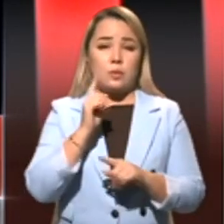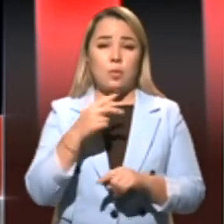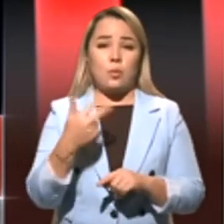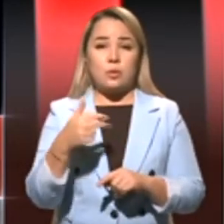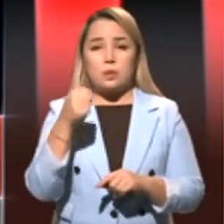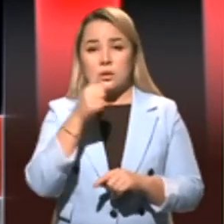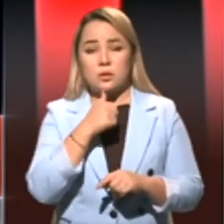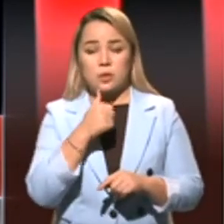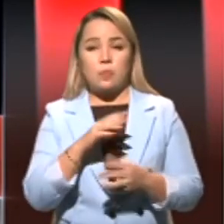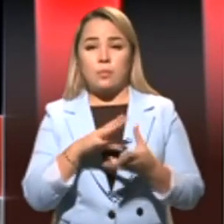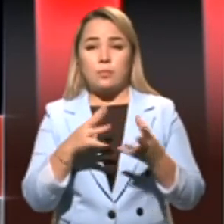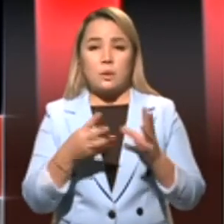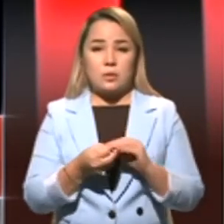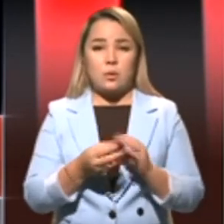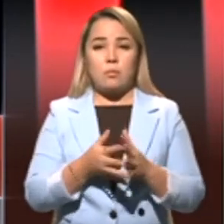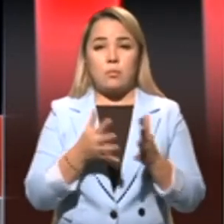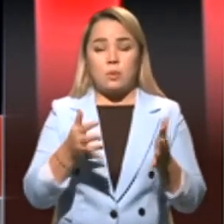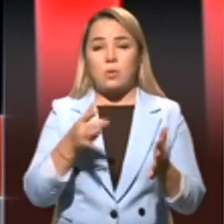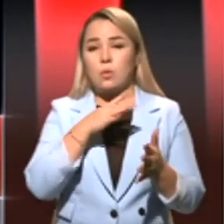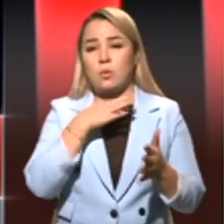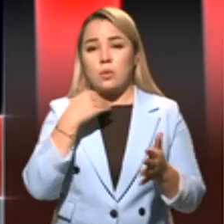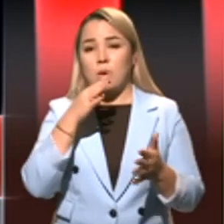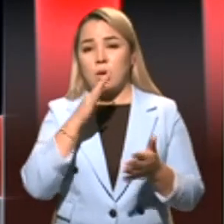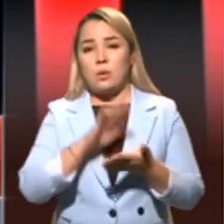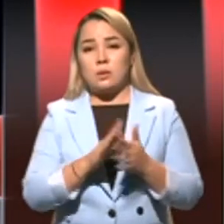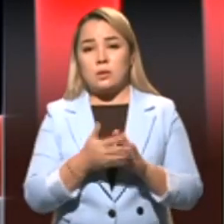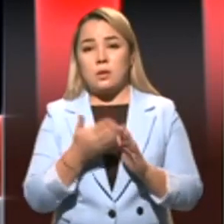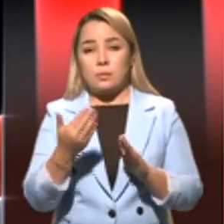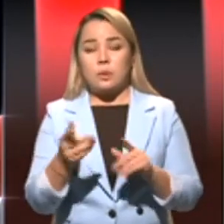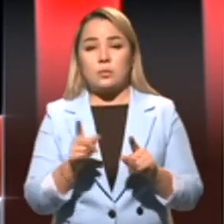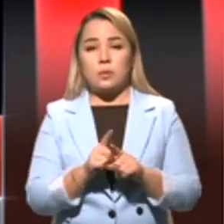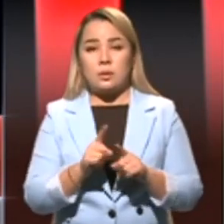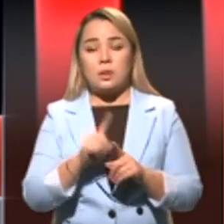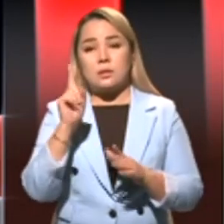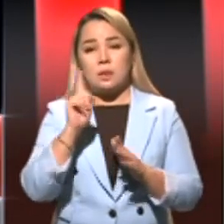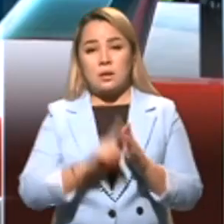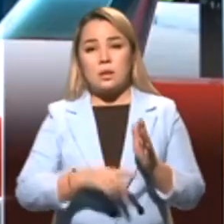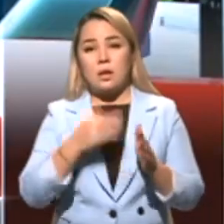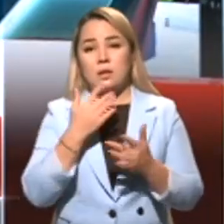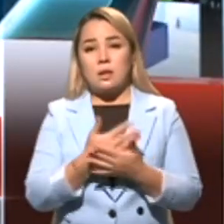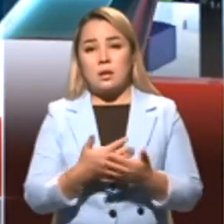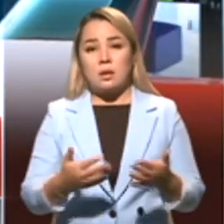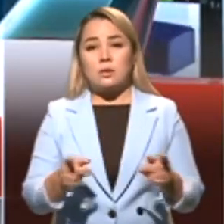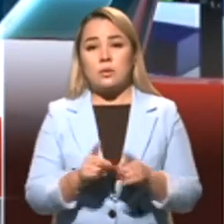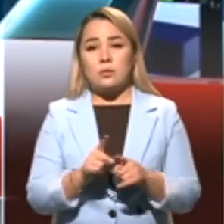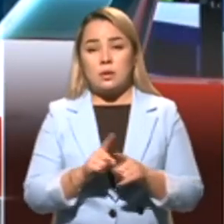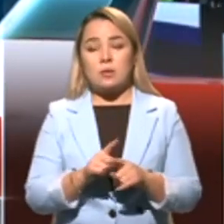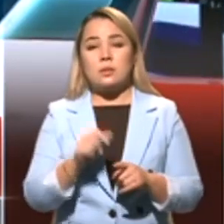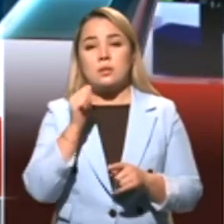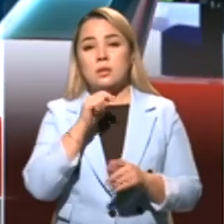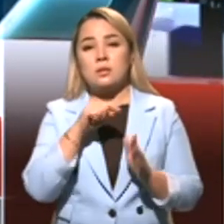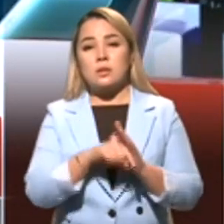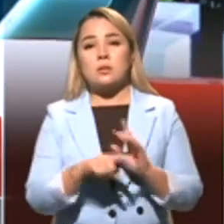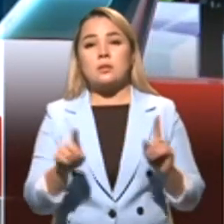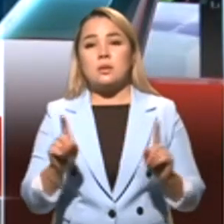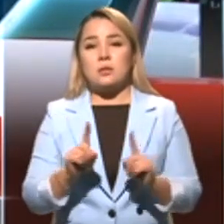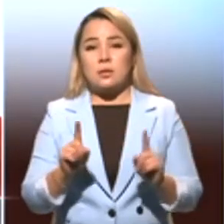жыл дардай уақыт. Ұзақ мерзімді діни толеранттылықтың сыры неде?